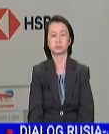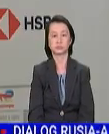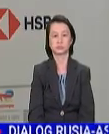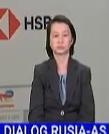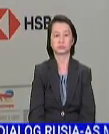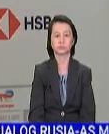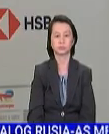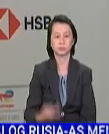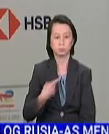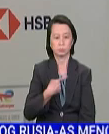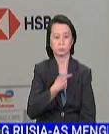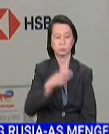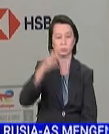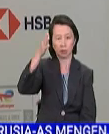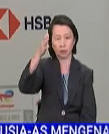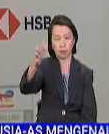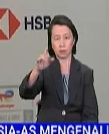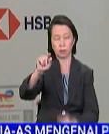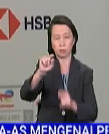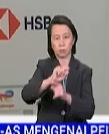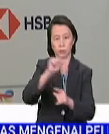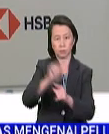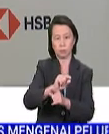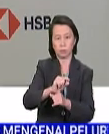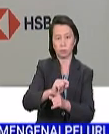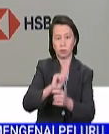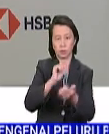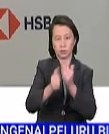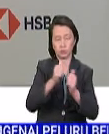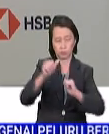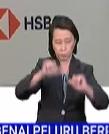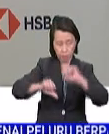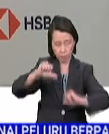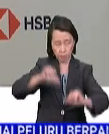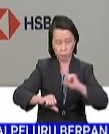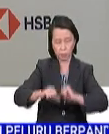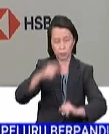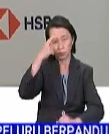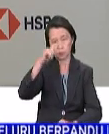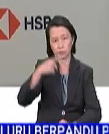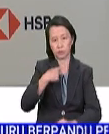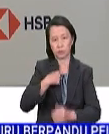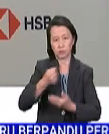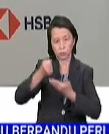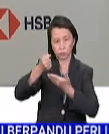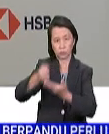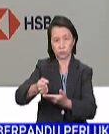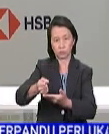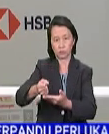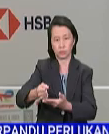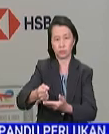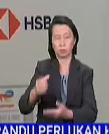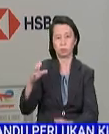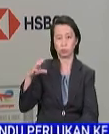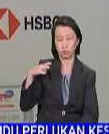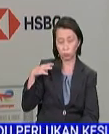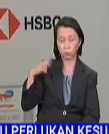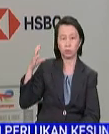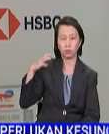Jadi kita akan menggunakan kita punya sports science team untuk menolong jurulatih kita